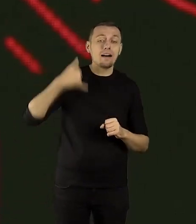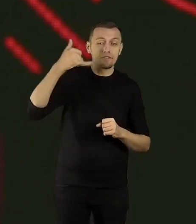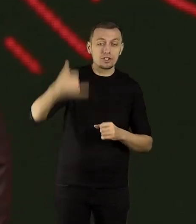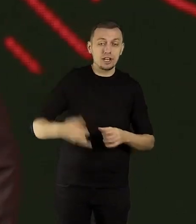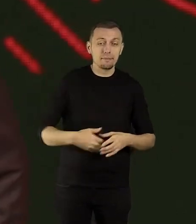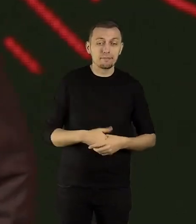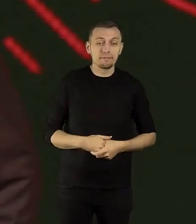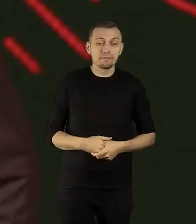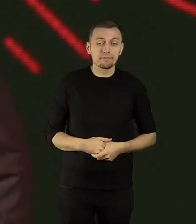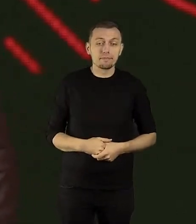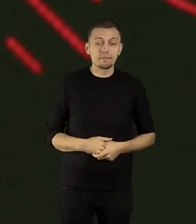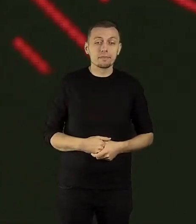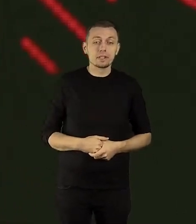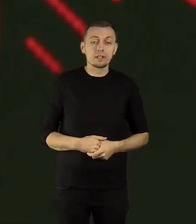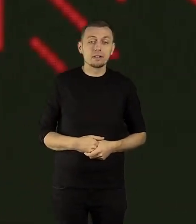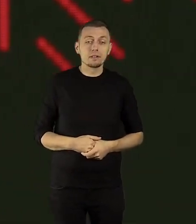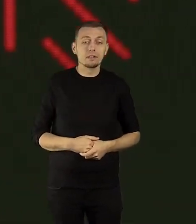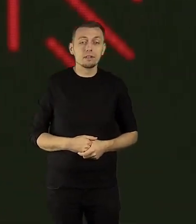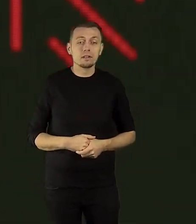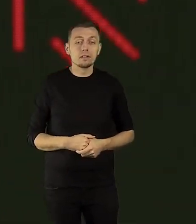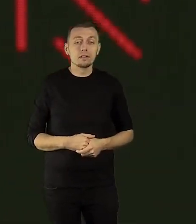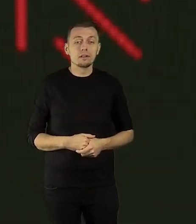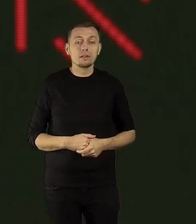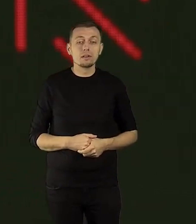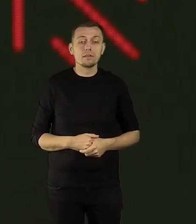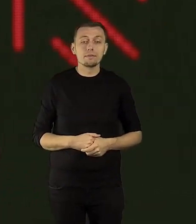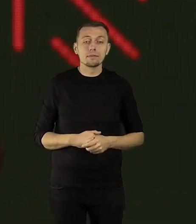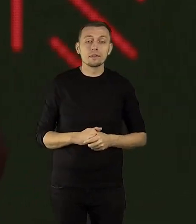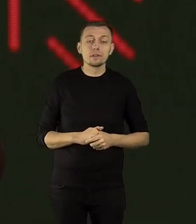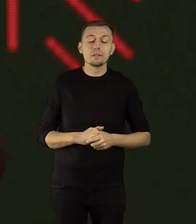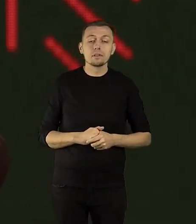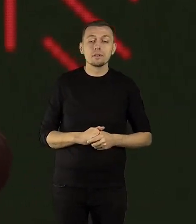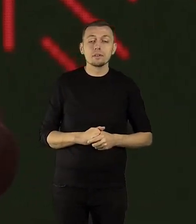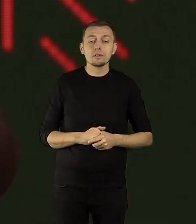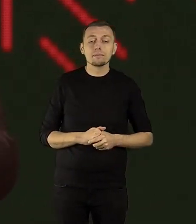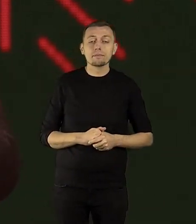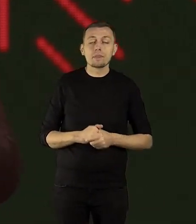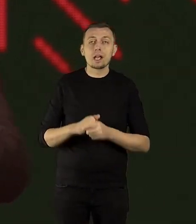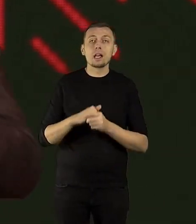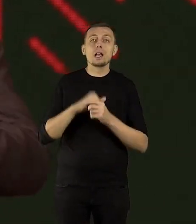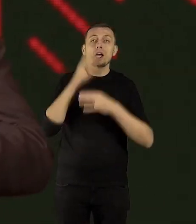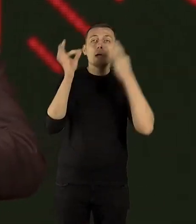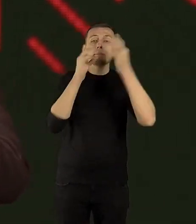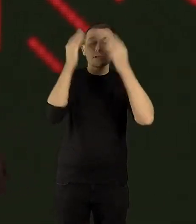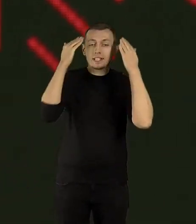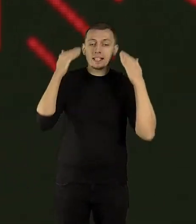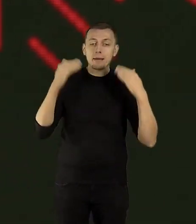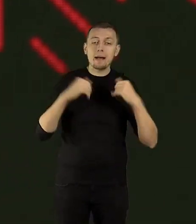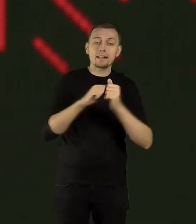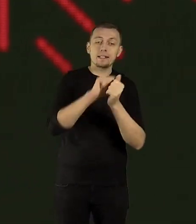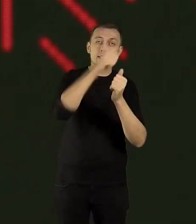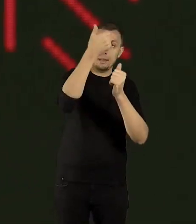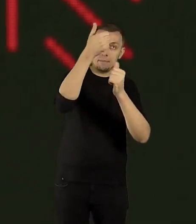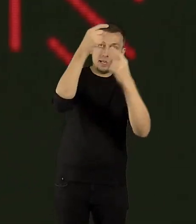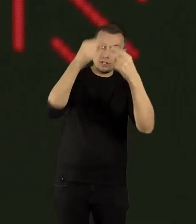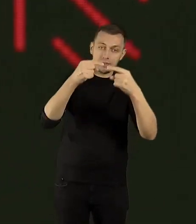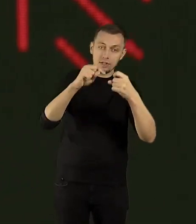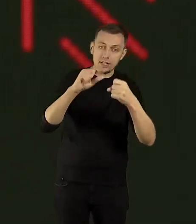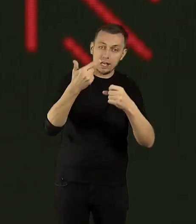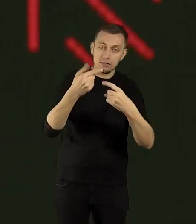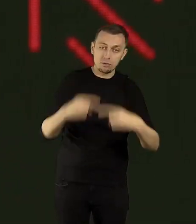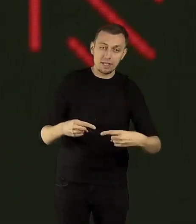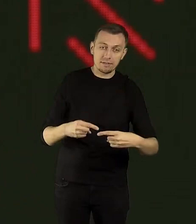Tylko z różnych perspektyw. Maria w pierwszej zwrotce ukazuje sposób, w jaki Bóg